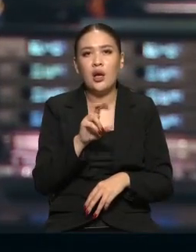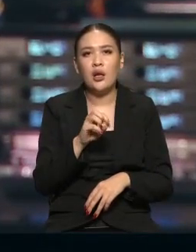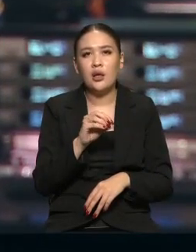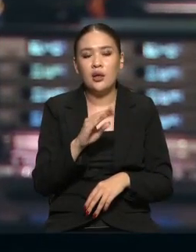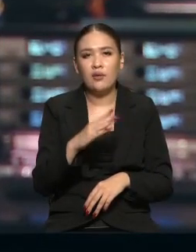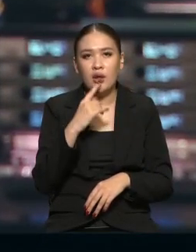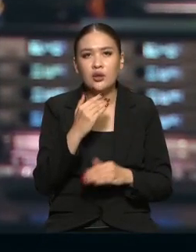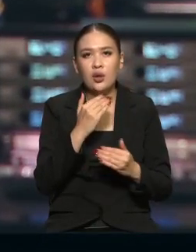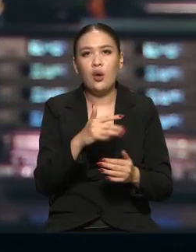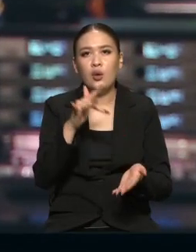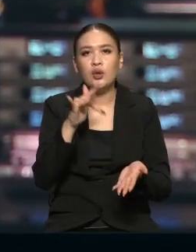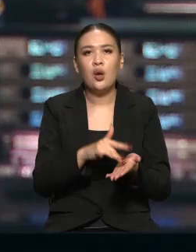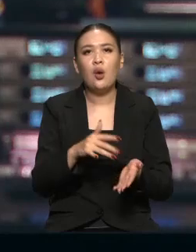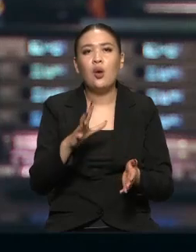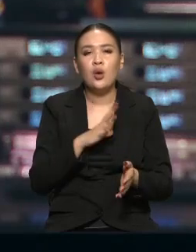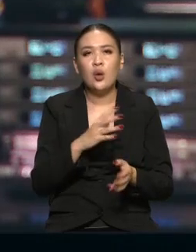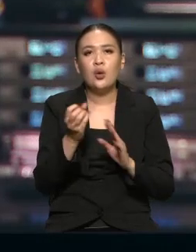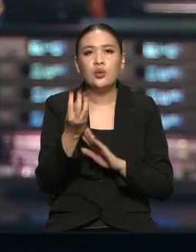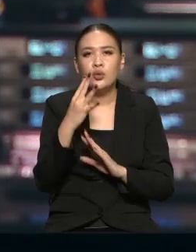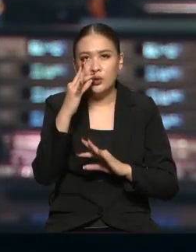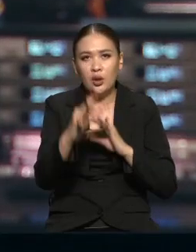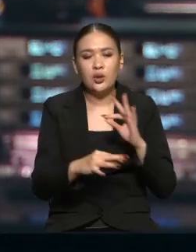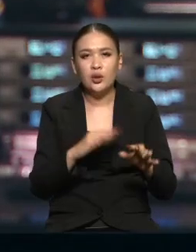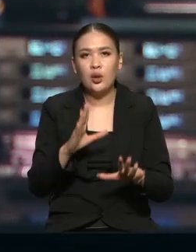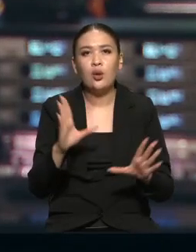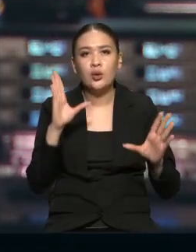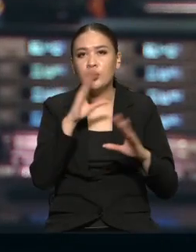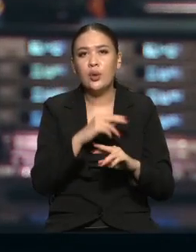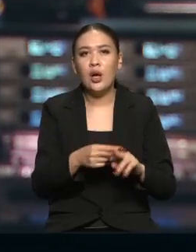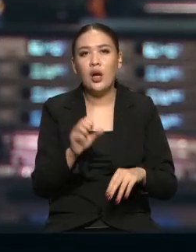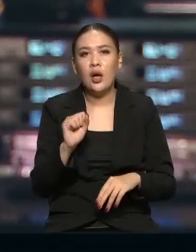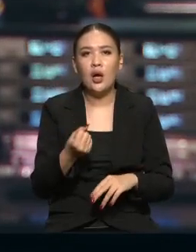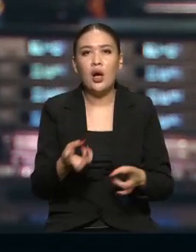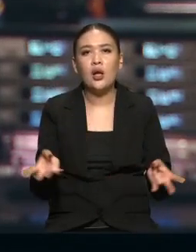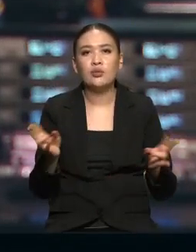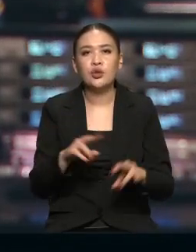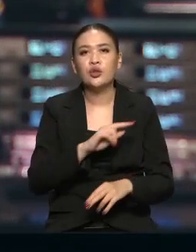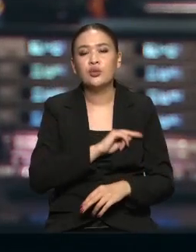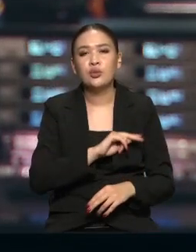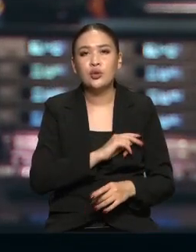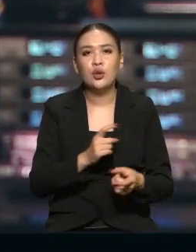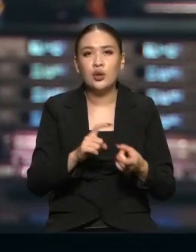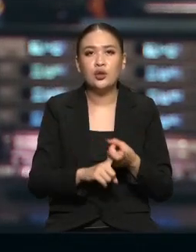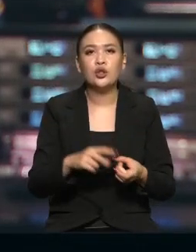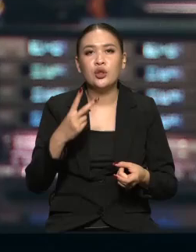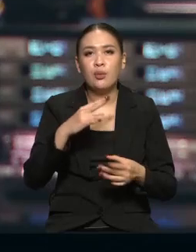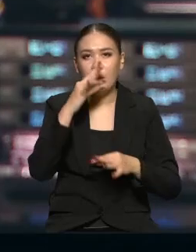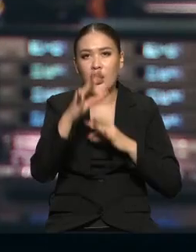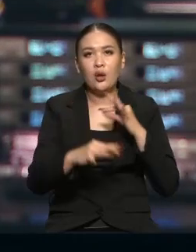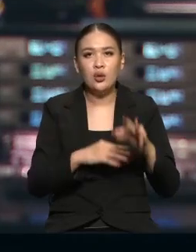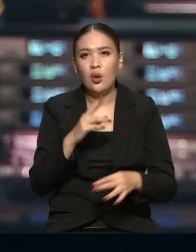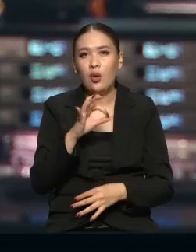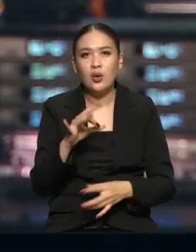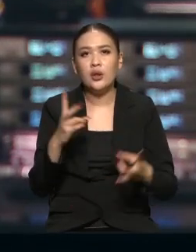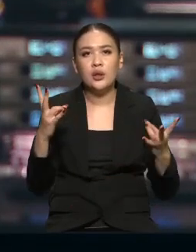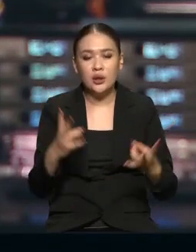сөзінше, қазір орталықтағы отын 14 тәулікке ғана жетеді. Ал қазандықтардың қалыпты жұмыс істеу үшін 20 тәуліктік қор